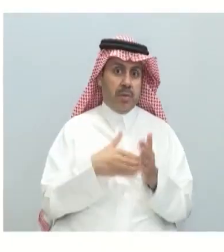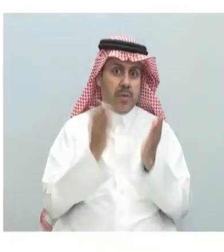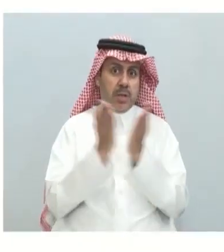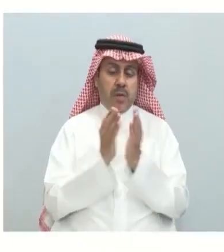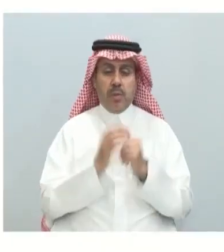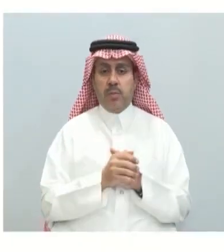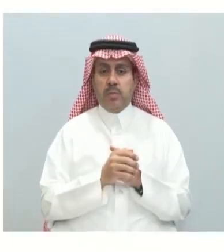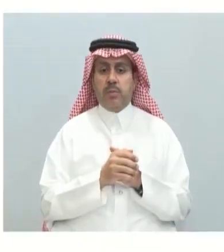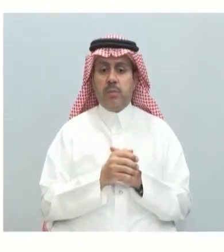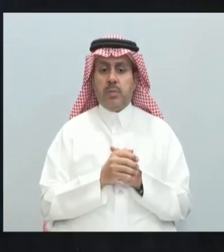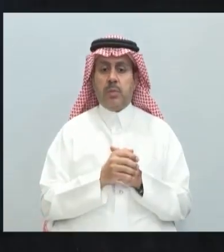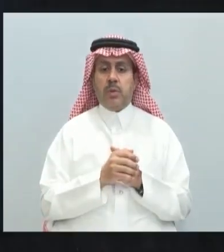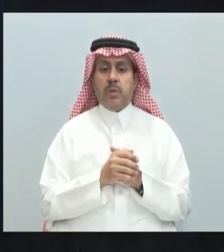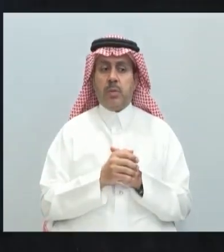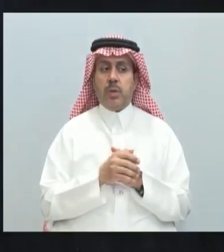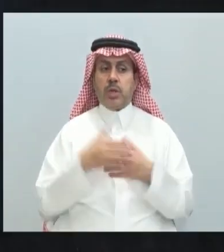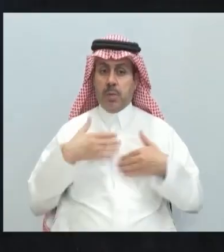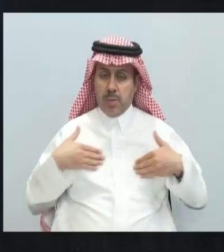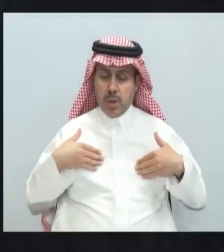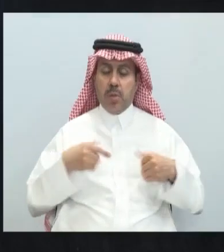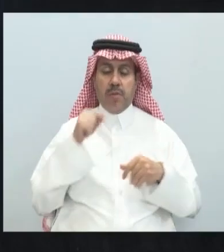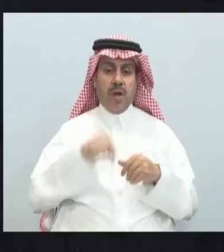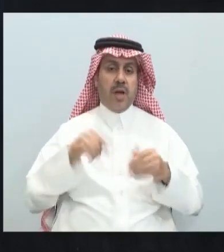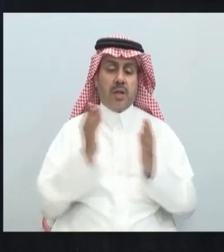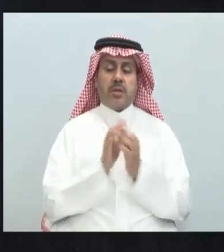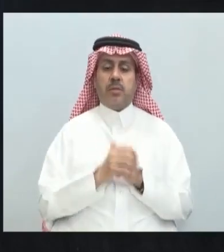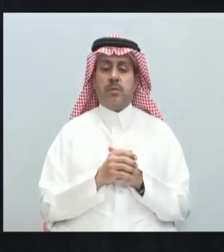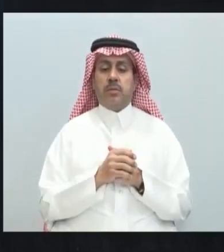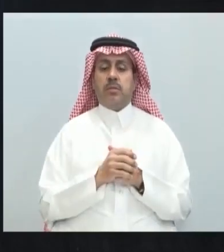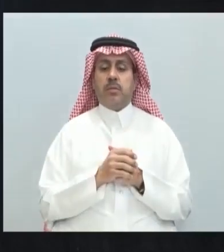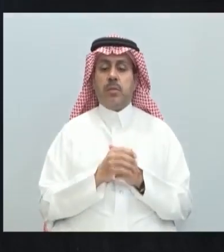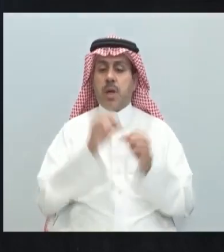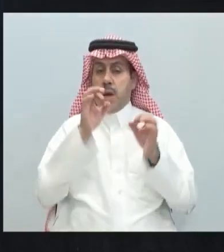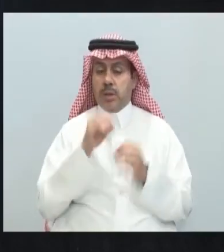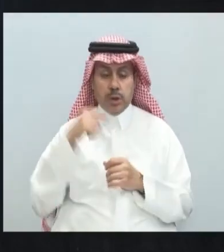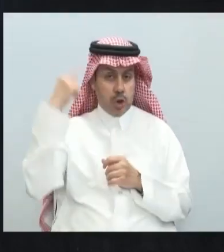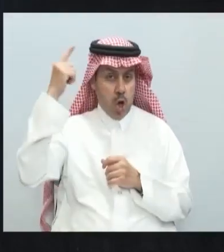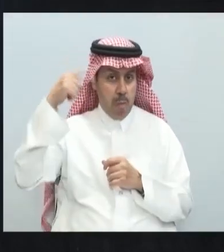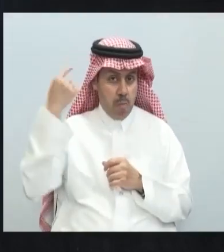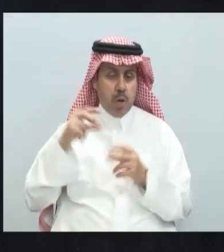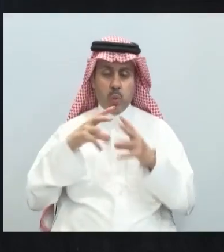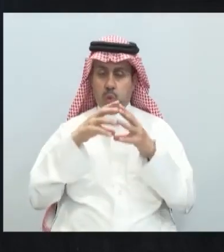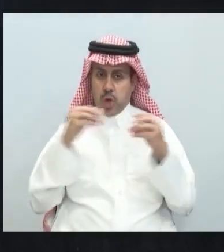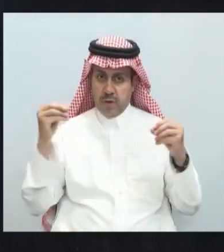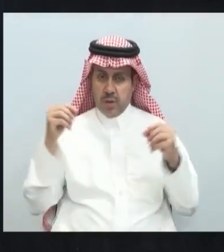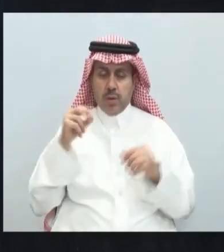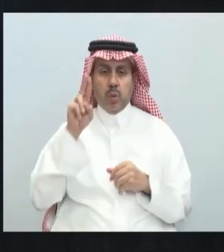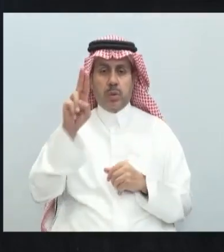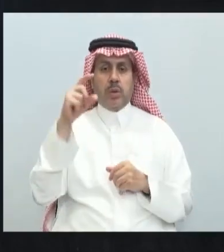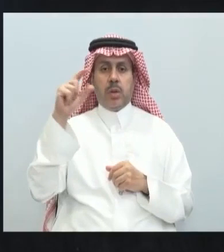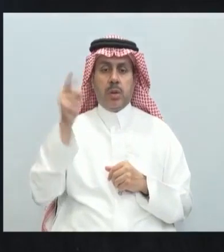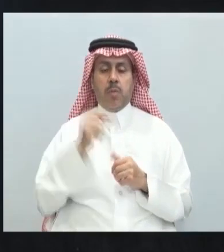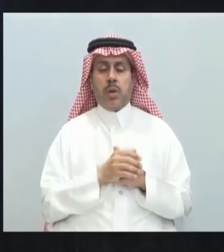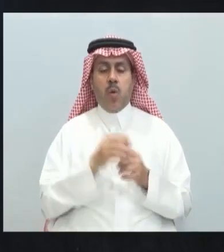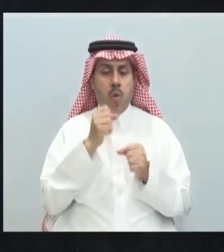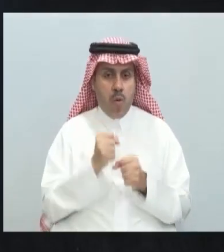درسنا بعد ان استمتعت واياكم بحمد الله تعالى مع هاتين الايتين تاملا وتدبرا لها وقوفا